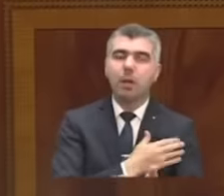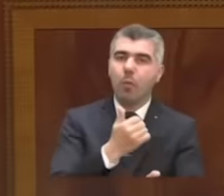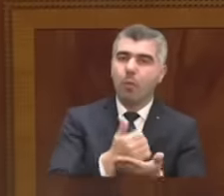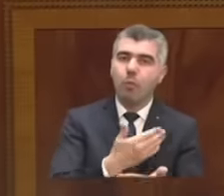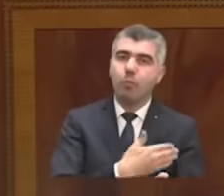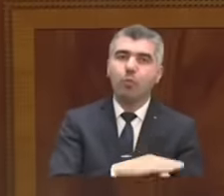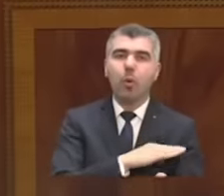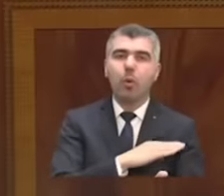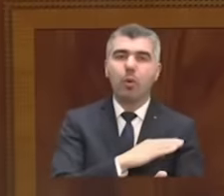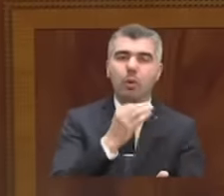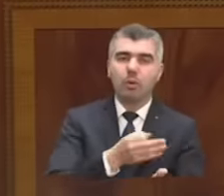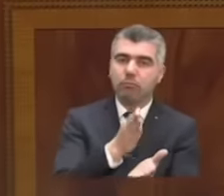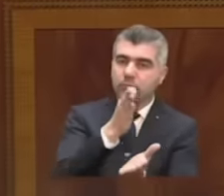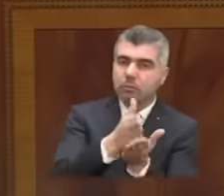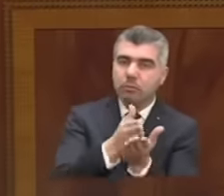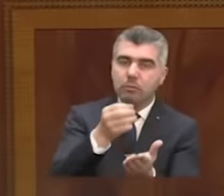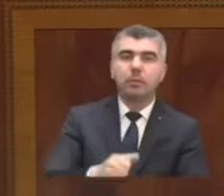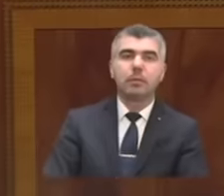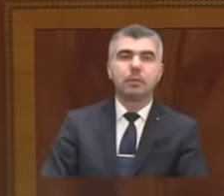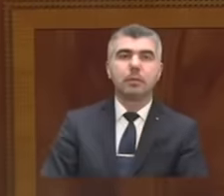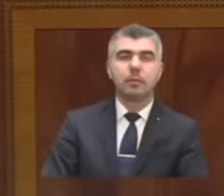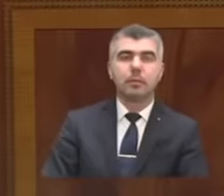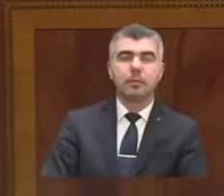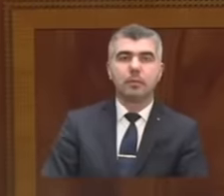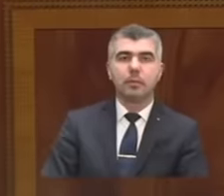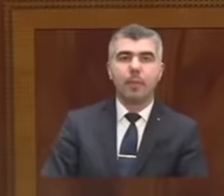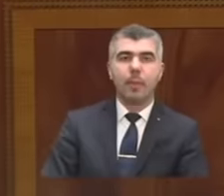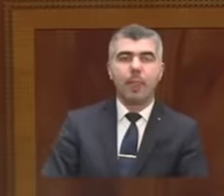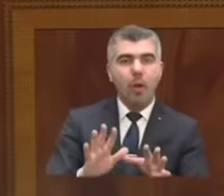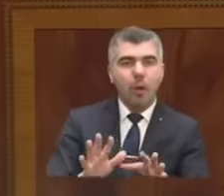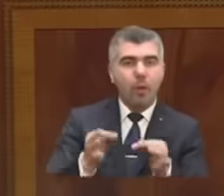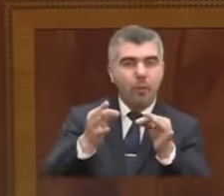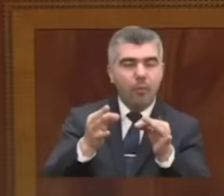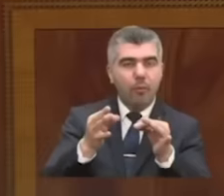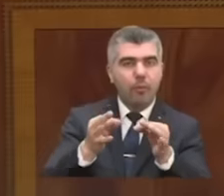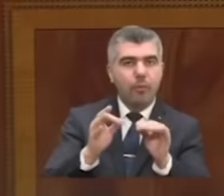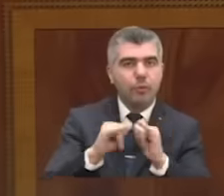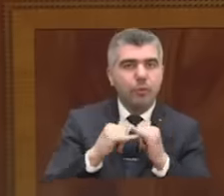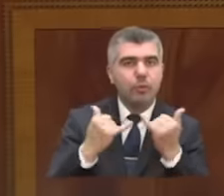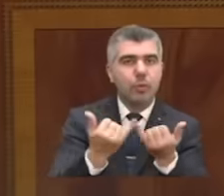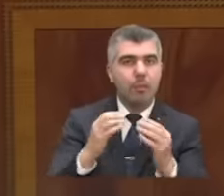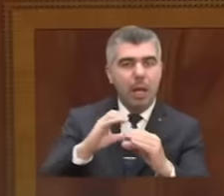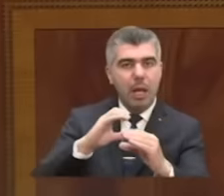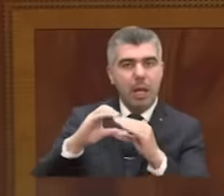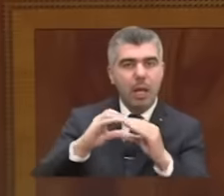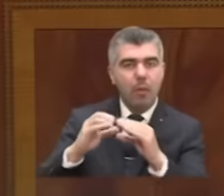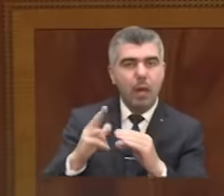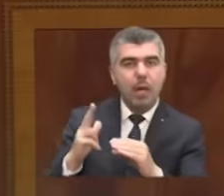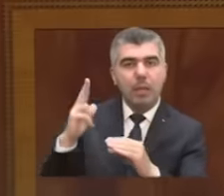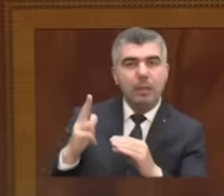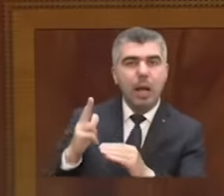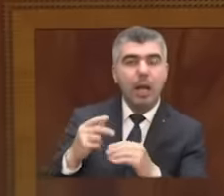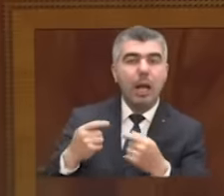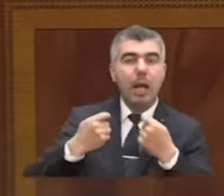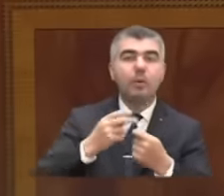بروح الوطنية والمسؤولية والثقة والالتزام، وقد توجت جلسات